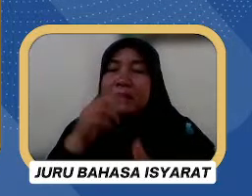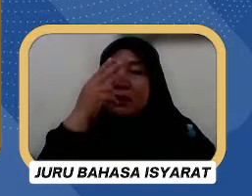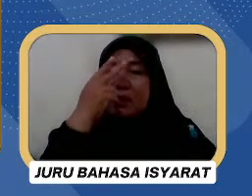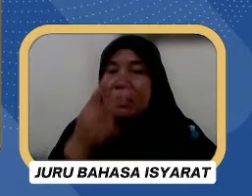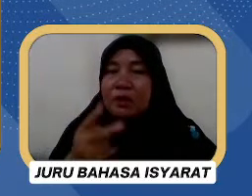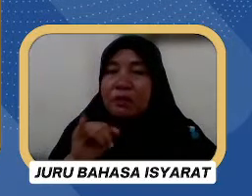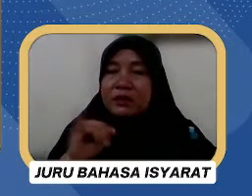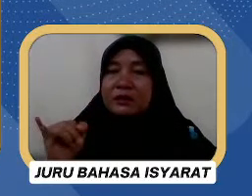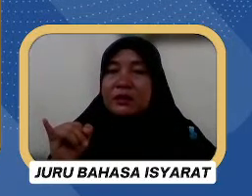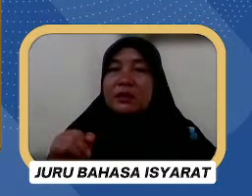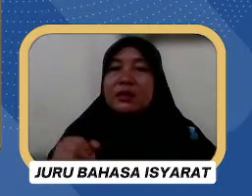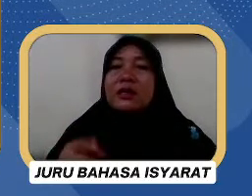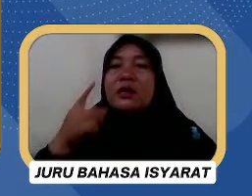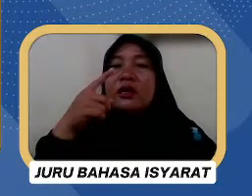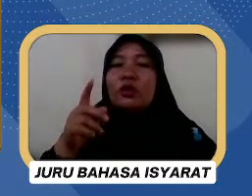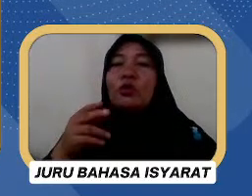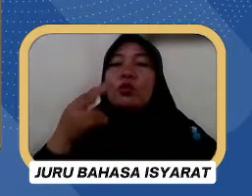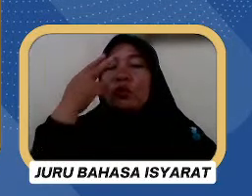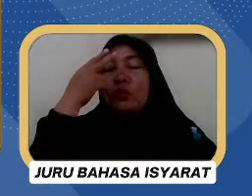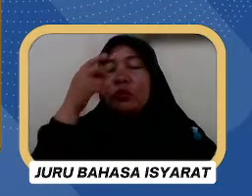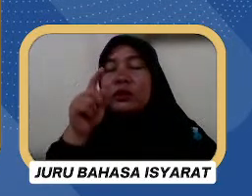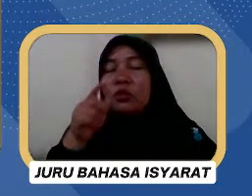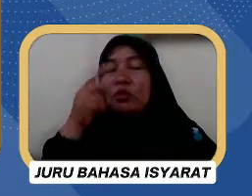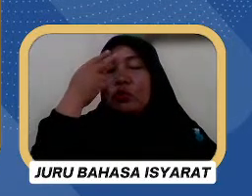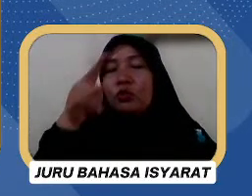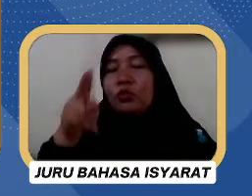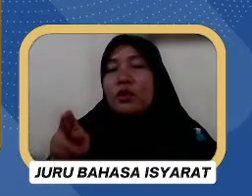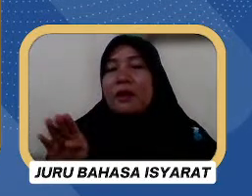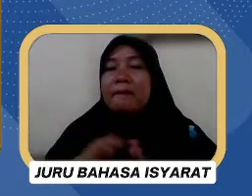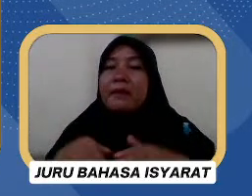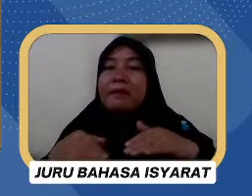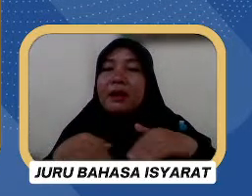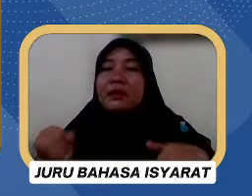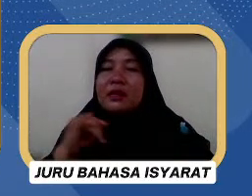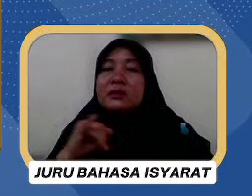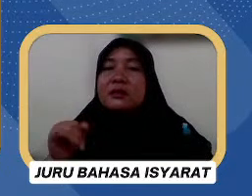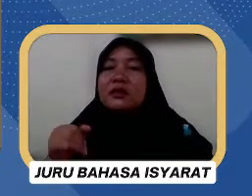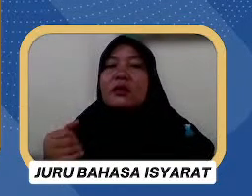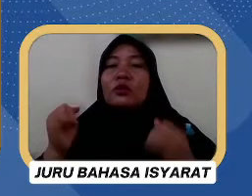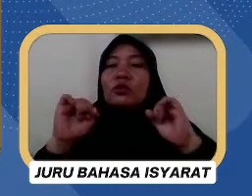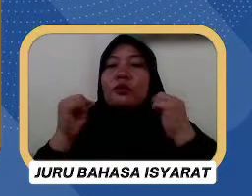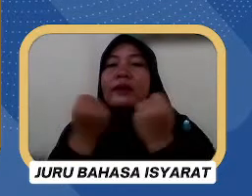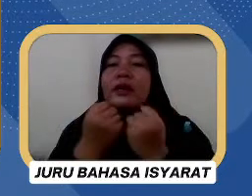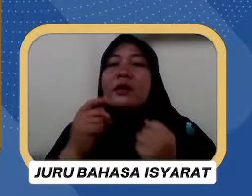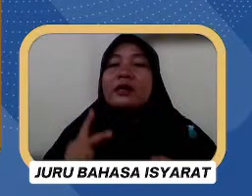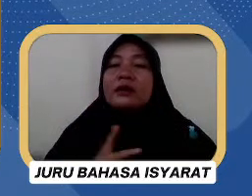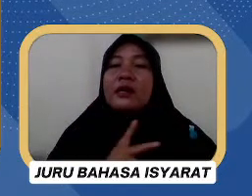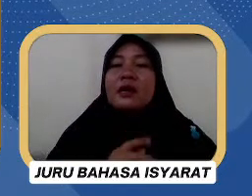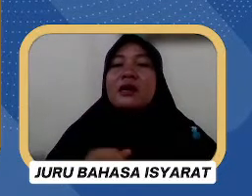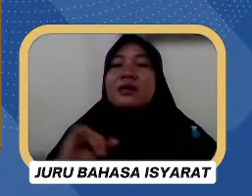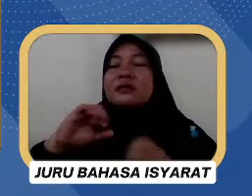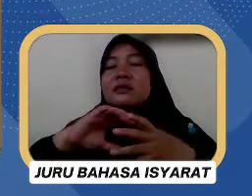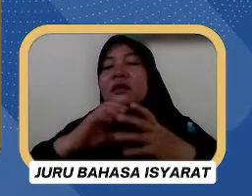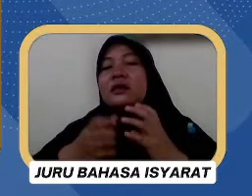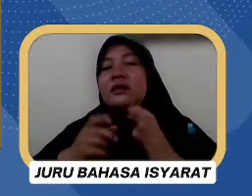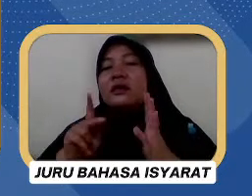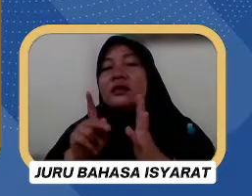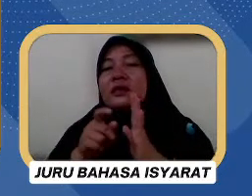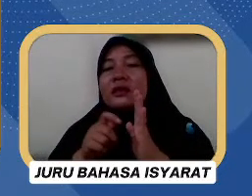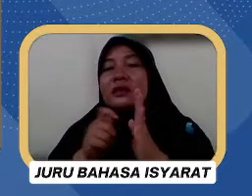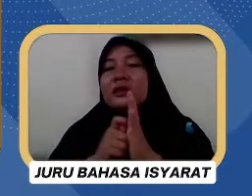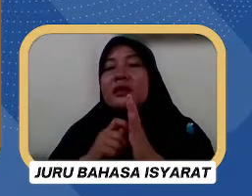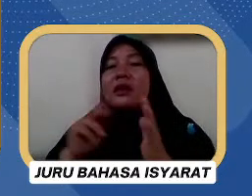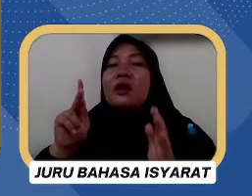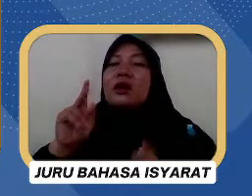kita peroleh melalui ruang digital itu adalah informasi yang benar. Kembali lagi. Seperti itu. Dan kalau misalkan eksternal, siapa